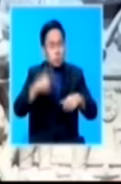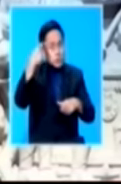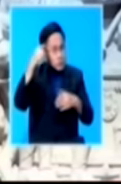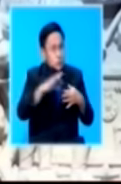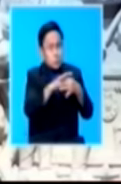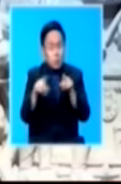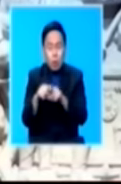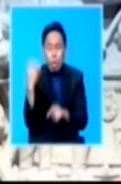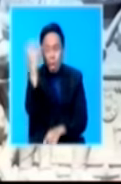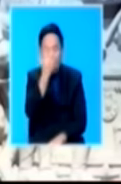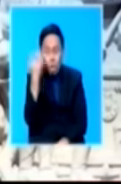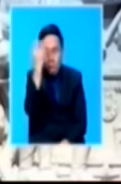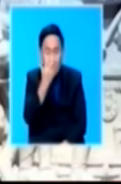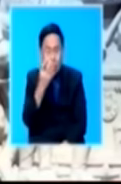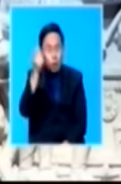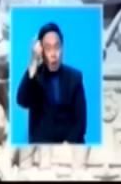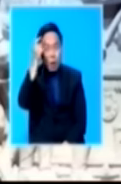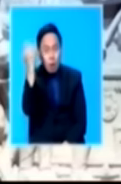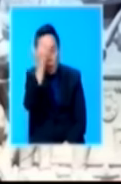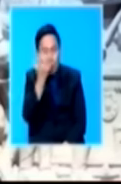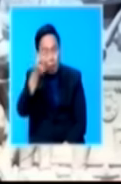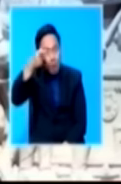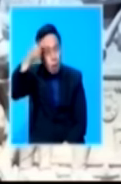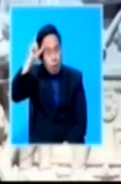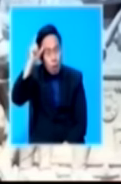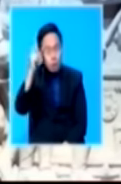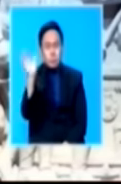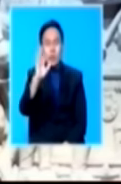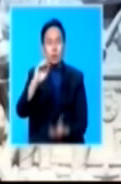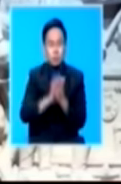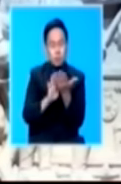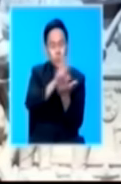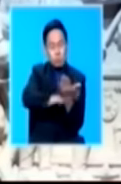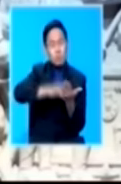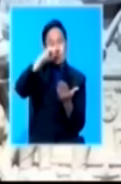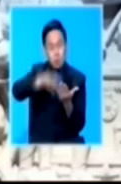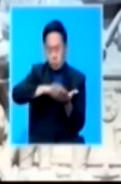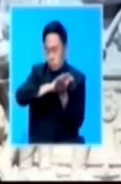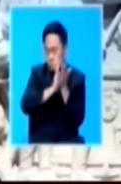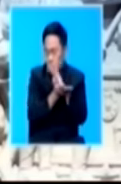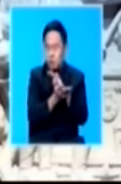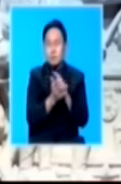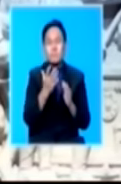เบือนนะให้ท่านไม่เข้าใจอีกนะวันนี้เราต้องเป็นประเทศที่มีความ